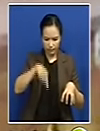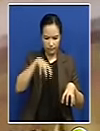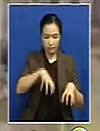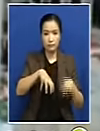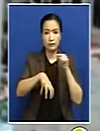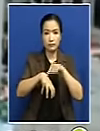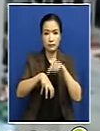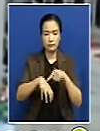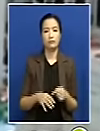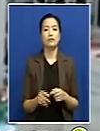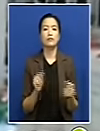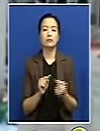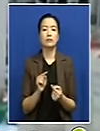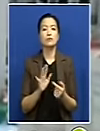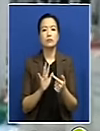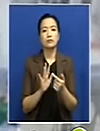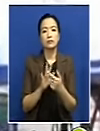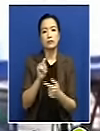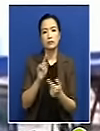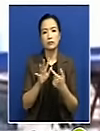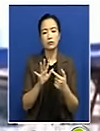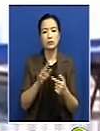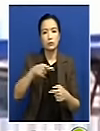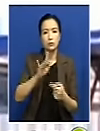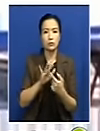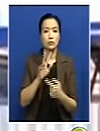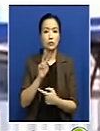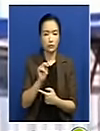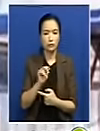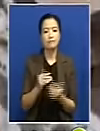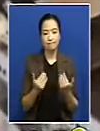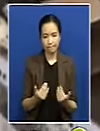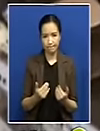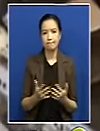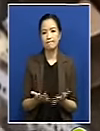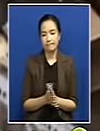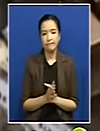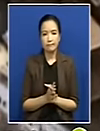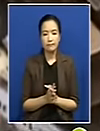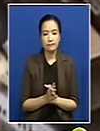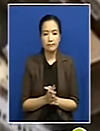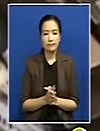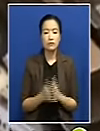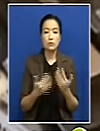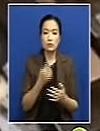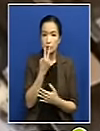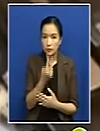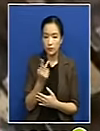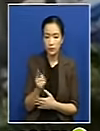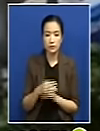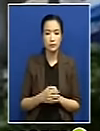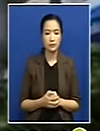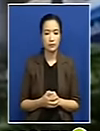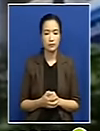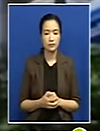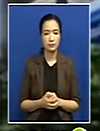นที่เชื่อมต่อไปนี่แหละนะครับท้ายที่สุดตอนนี้ยังไม่มีความคืบหน้าเกิดขึ้นและถ้าไปดูทางเลือก